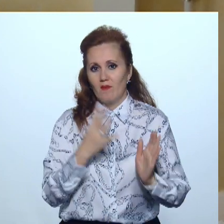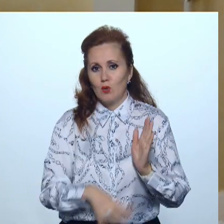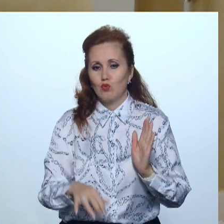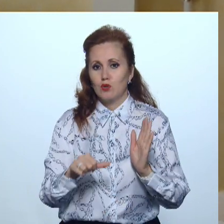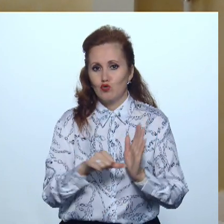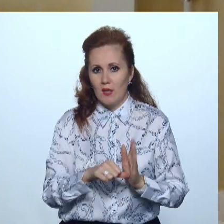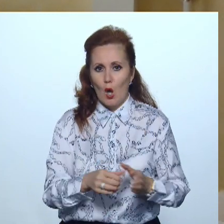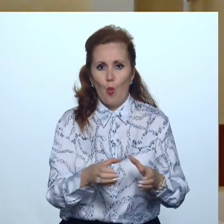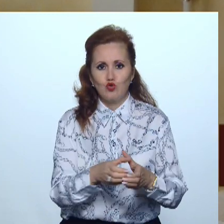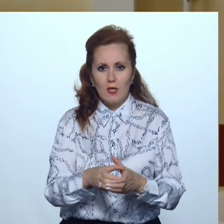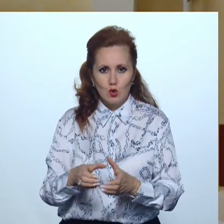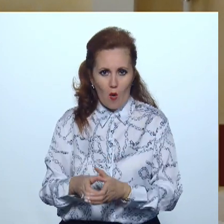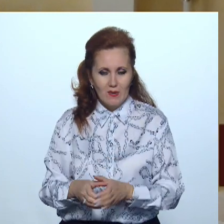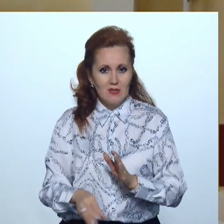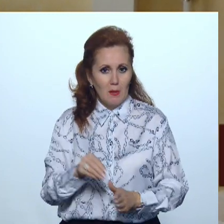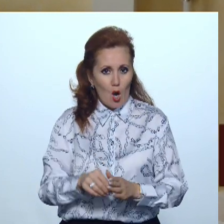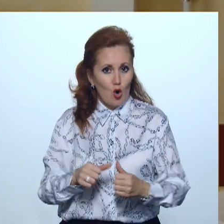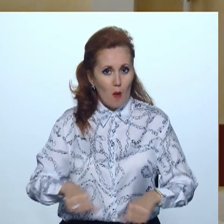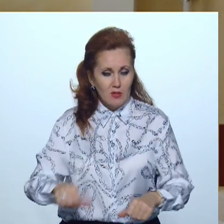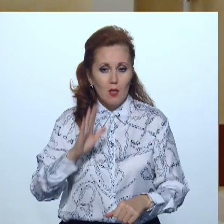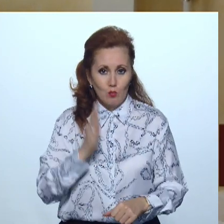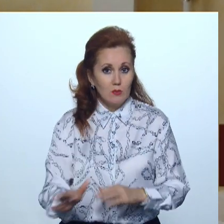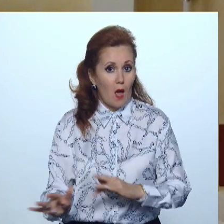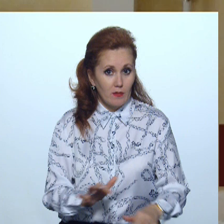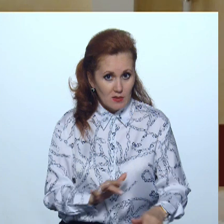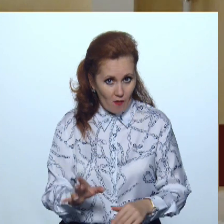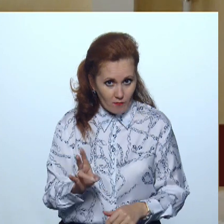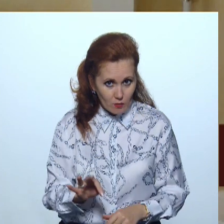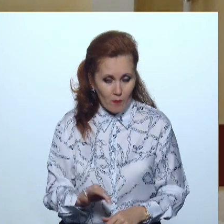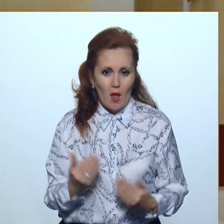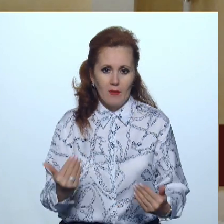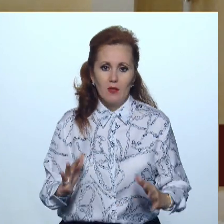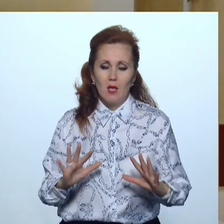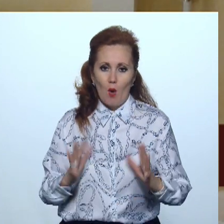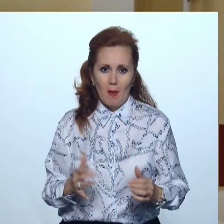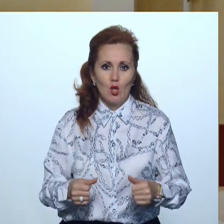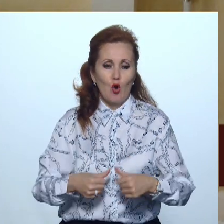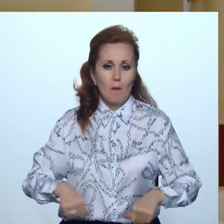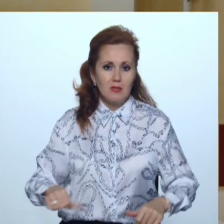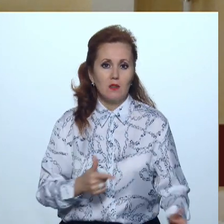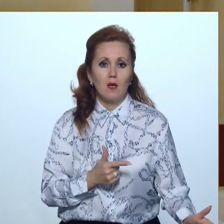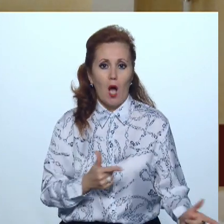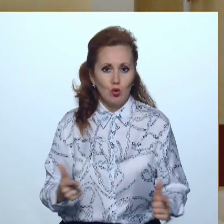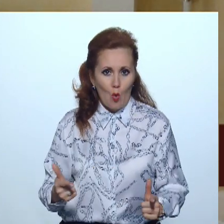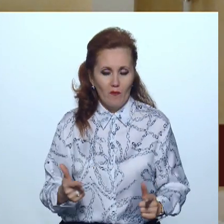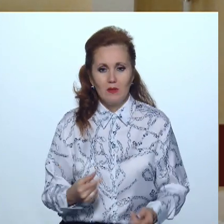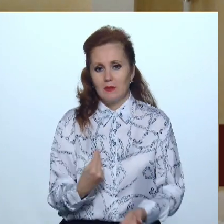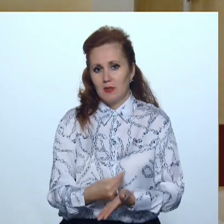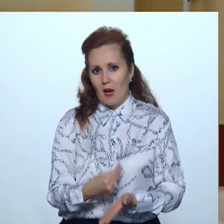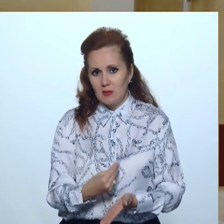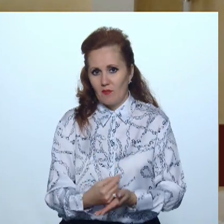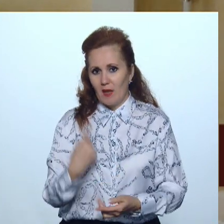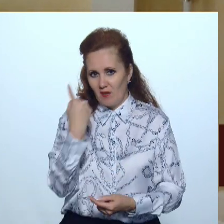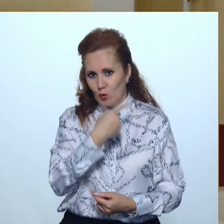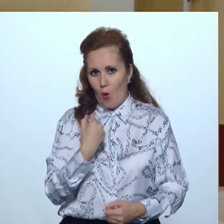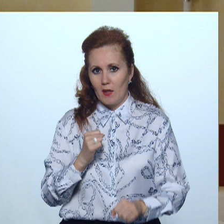496 участковых избирательной комиссии будут задействованы. Но они и задействованы уже на данный момент. Комиссии готовы, средства индивидуальной